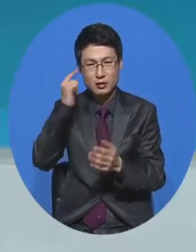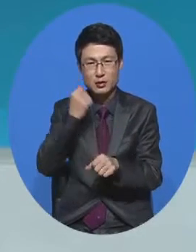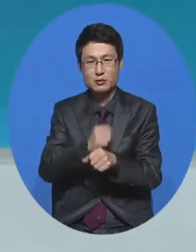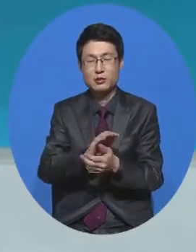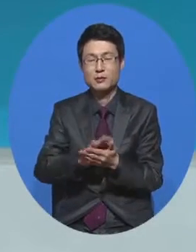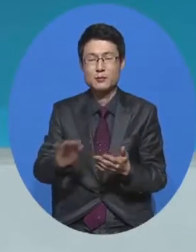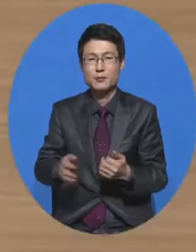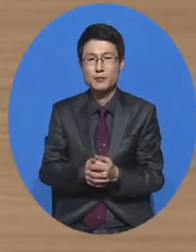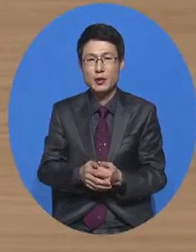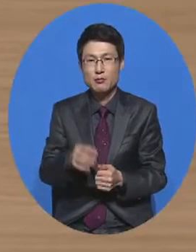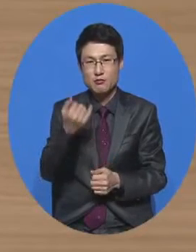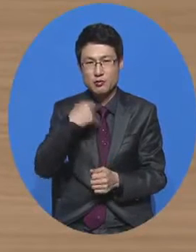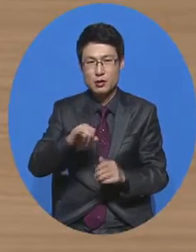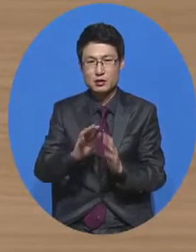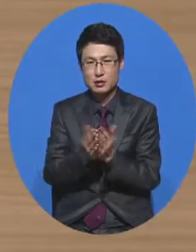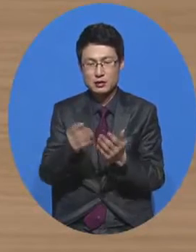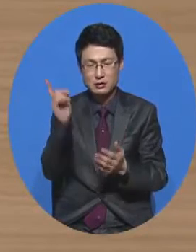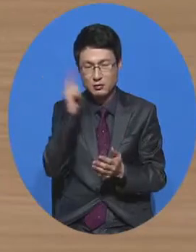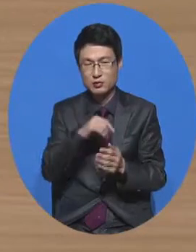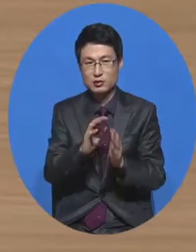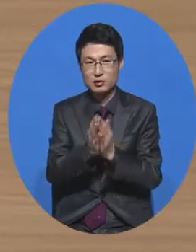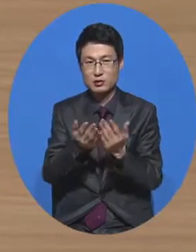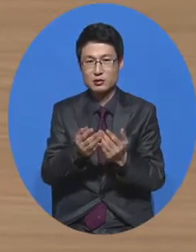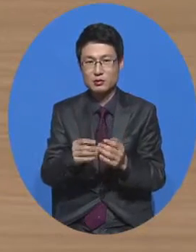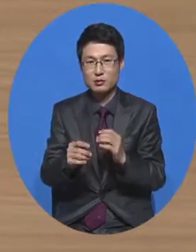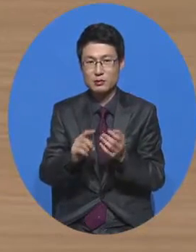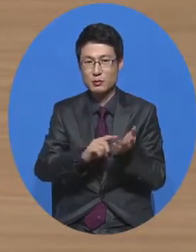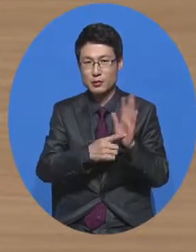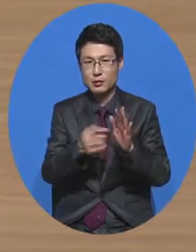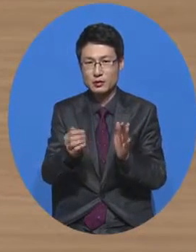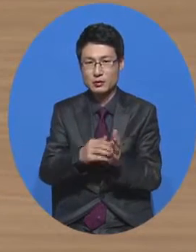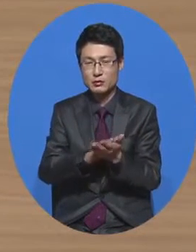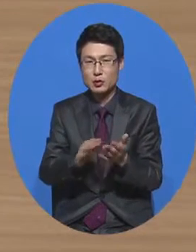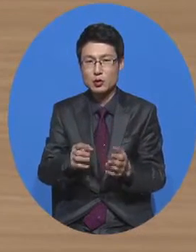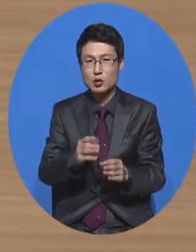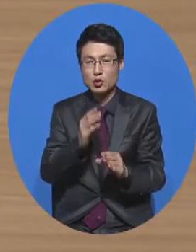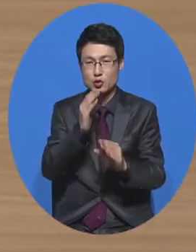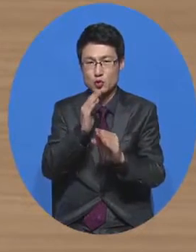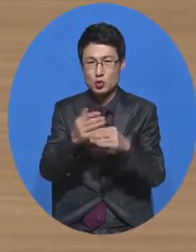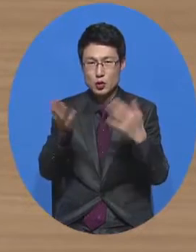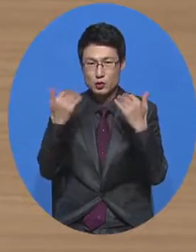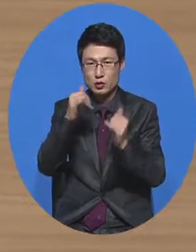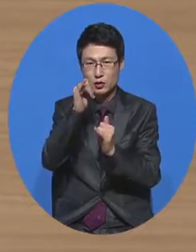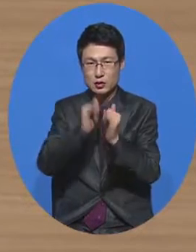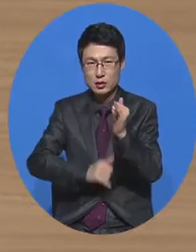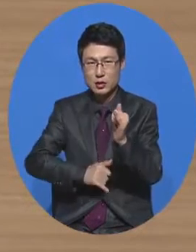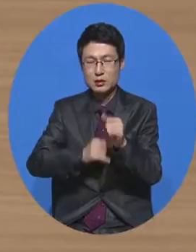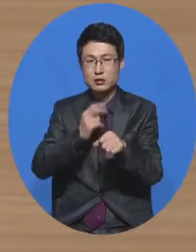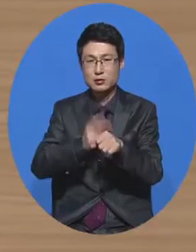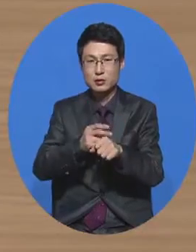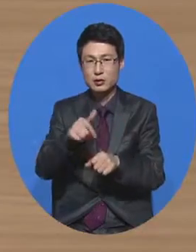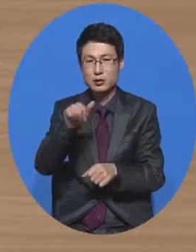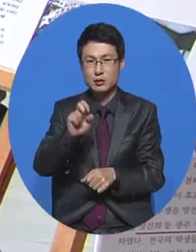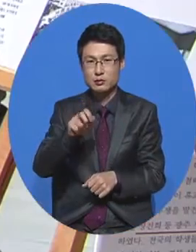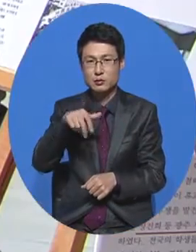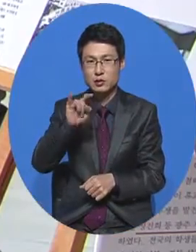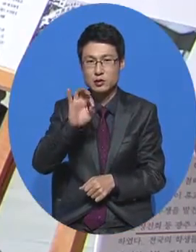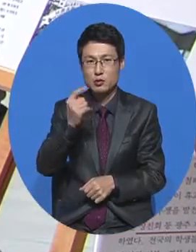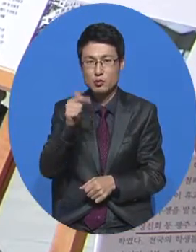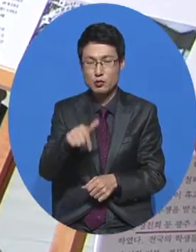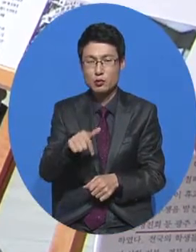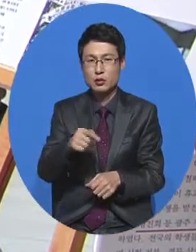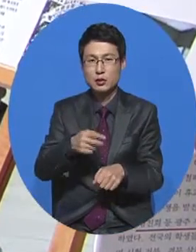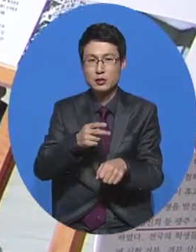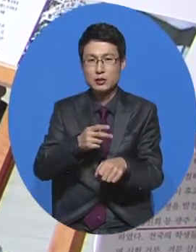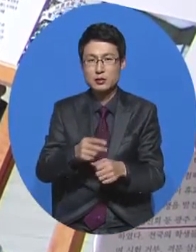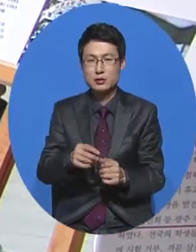4 불량 교과서 나쁜 교과서 나왔는데요 역시 중학교 역사 교사 이기도 하 시 죠 김재옥 실장님의 의견